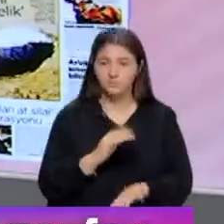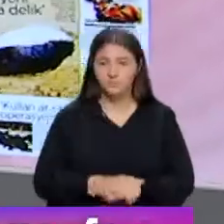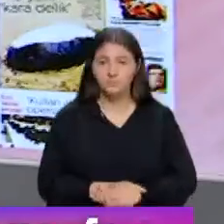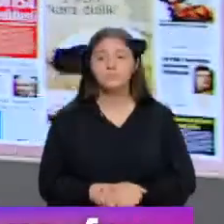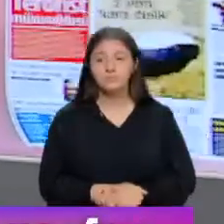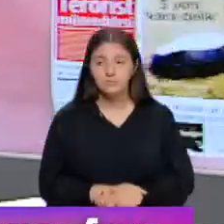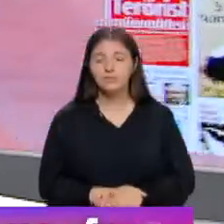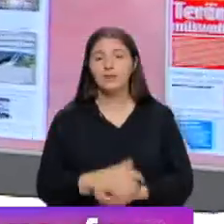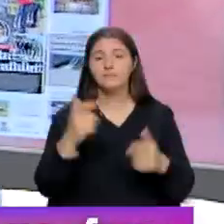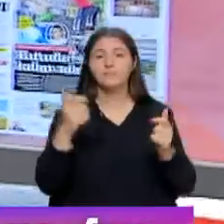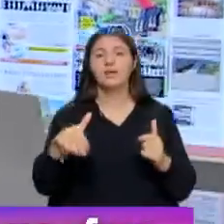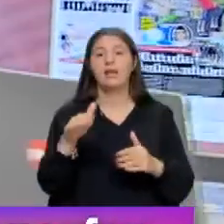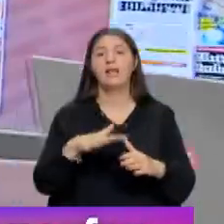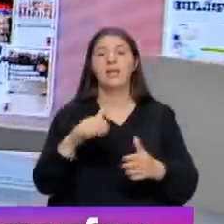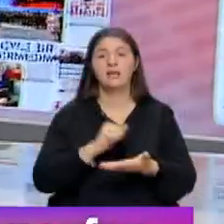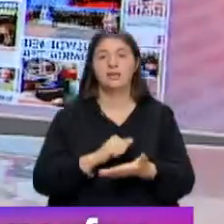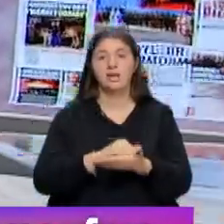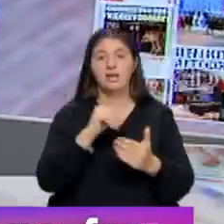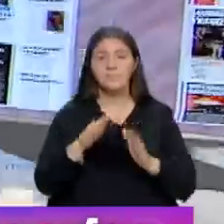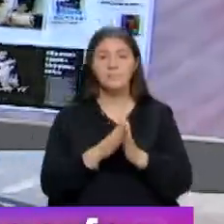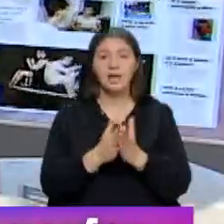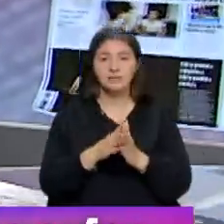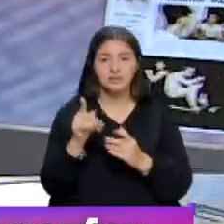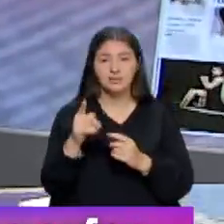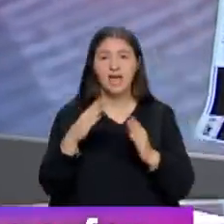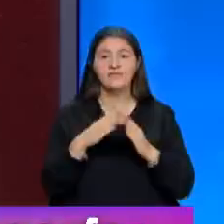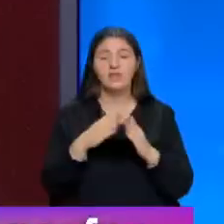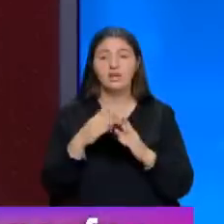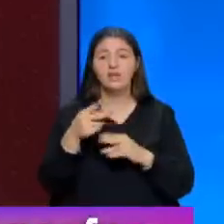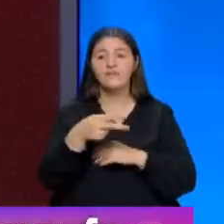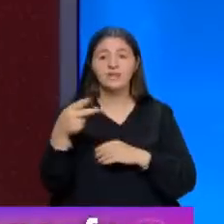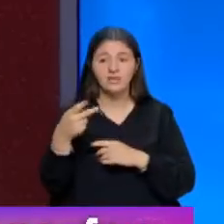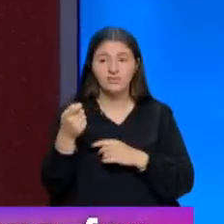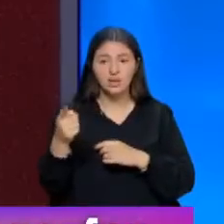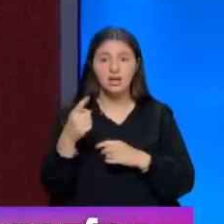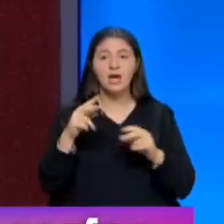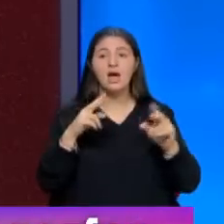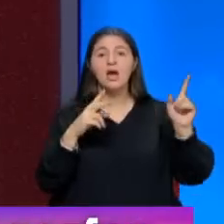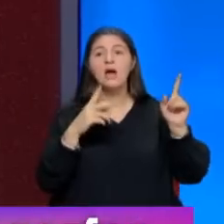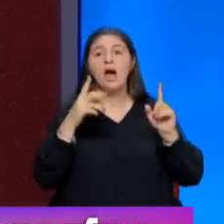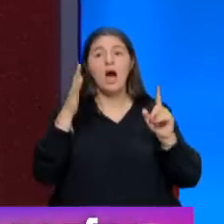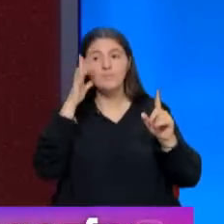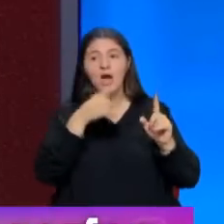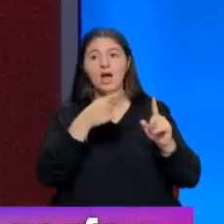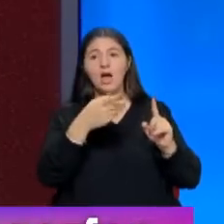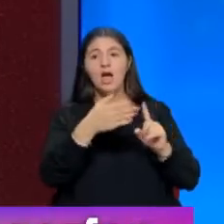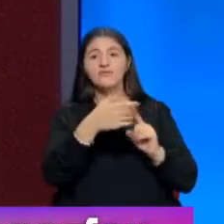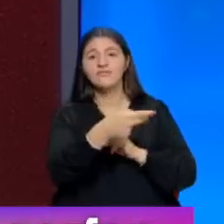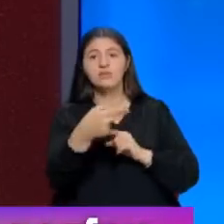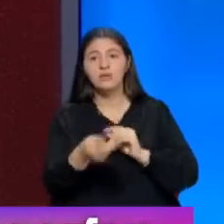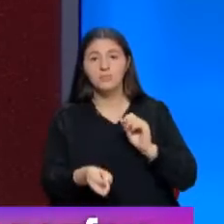gelelim yerel gazeteleri Az önce söyledik Mersin Mersin'deki evlerin villaların fiyatları miami'yi geçmiş E tabi